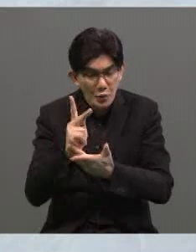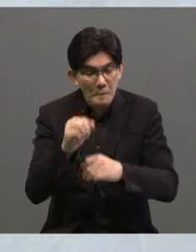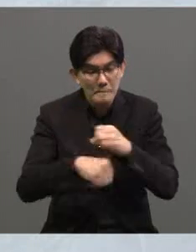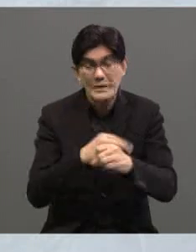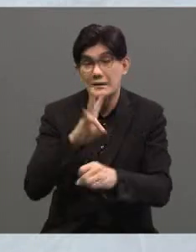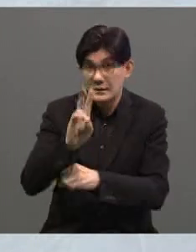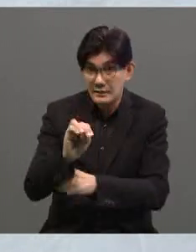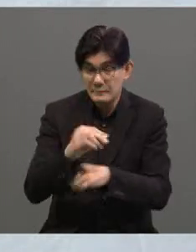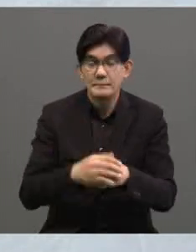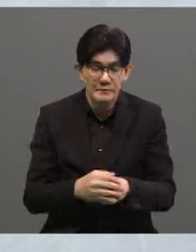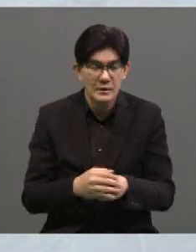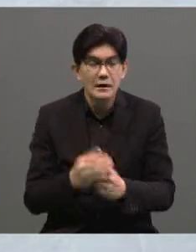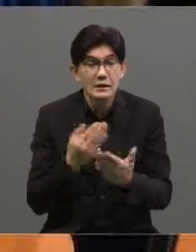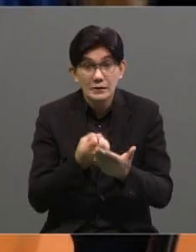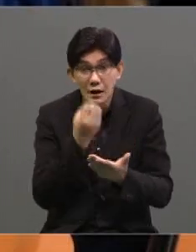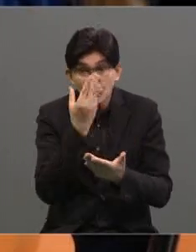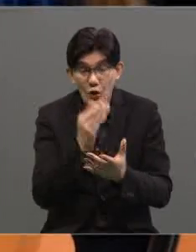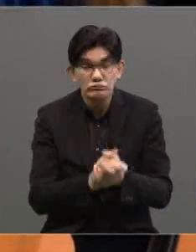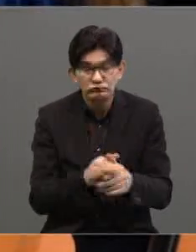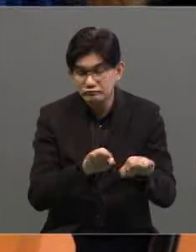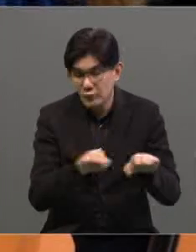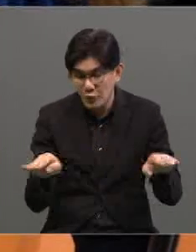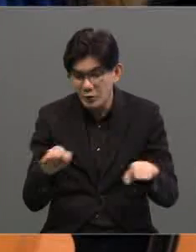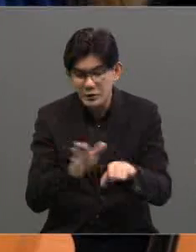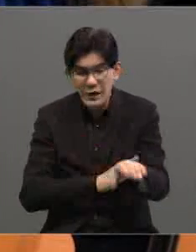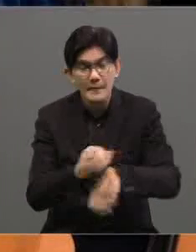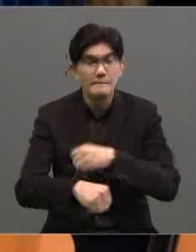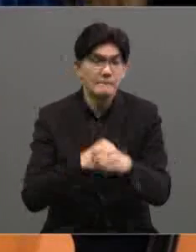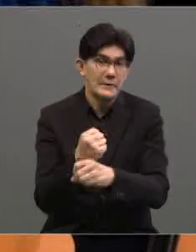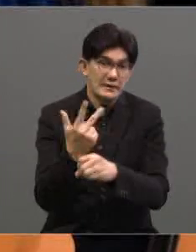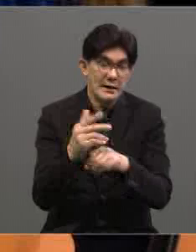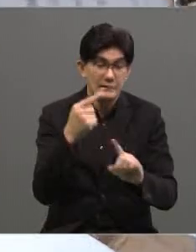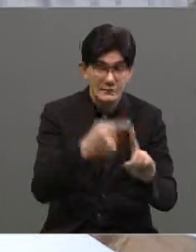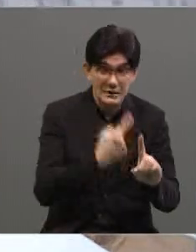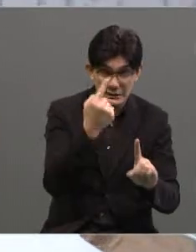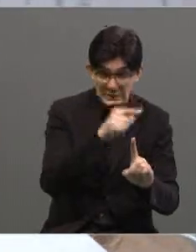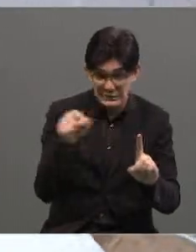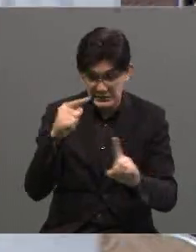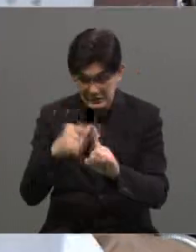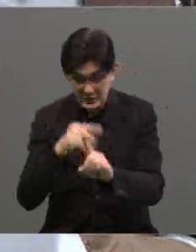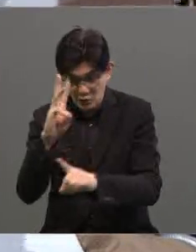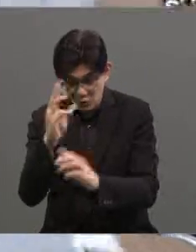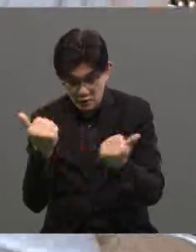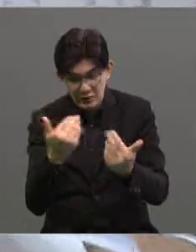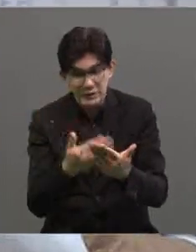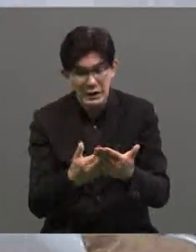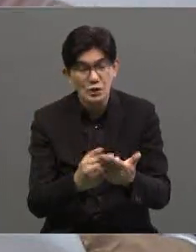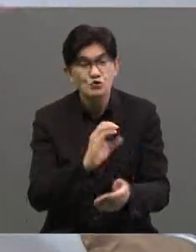ปีทอสนะคะอัตราดอกเบี้ยต่ำคงที่นาน3ปีแรกคือเดือนที่1ถึงเดือนที่6เนี่ยเท่ากับ